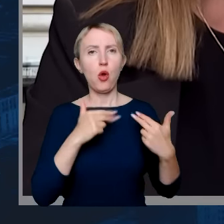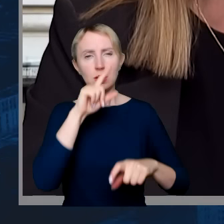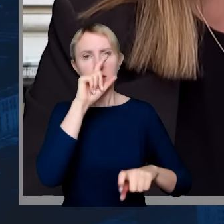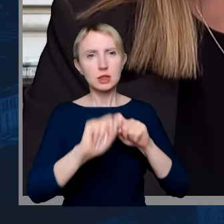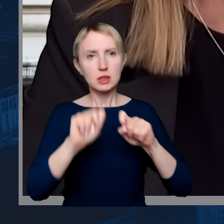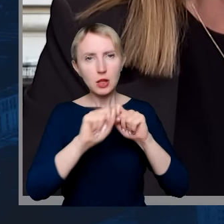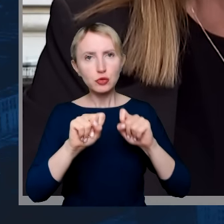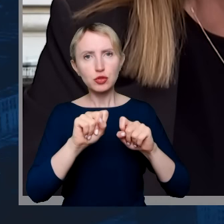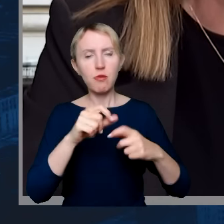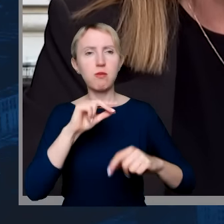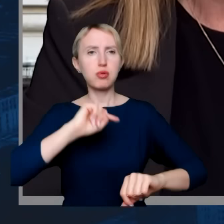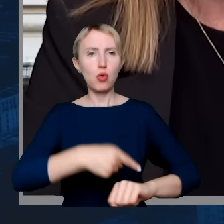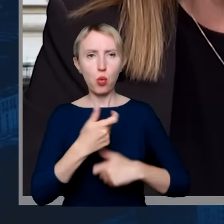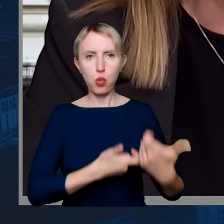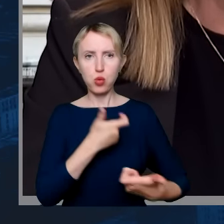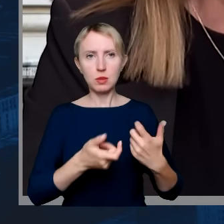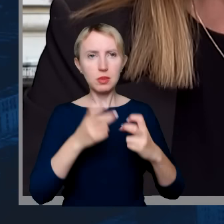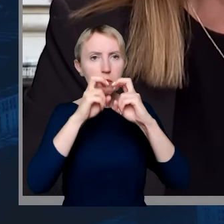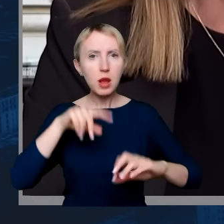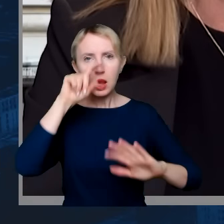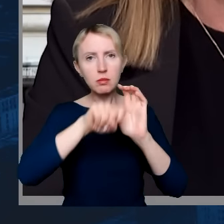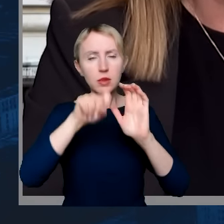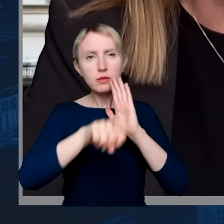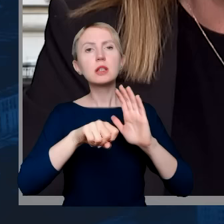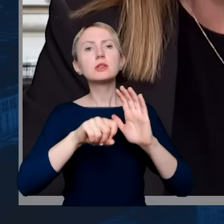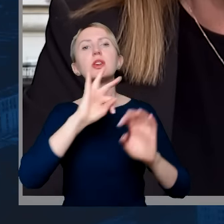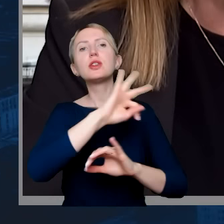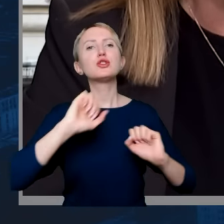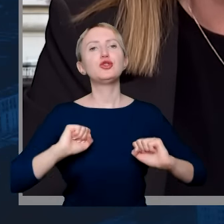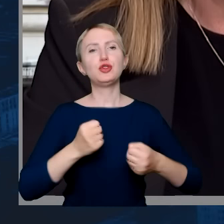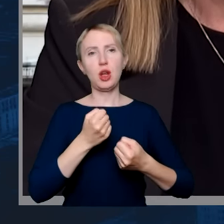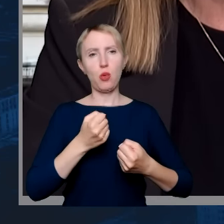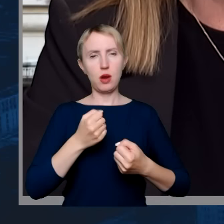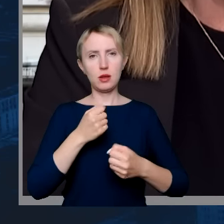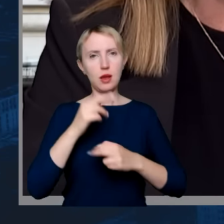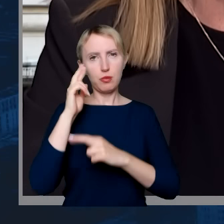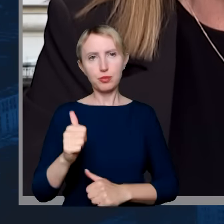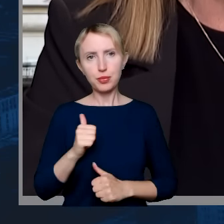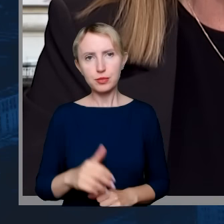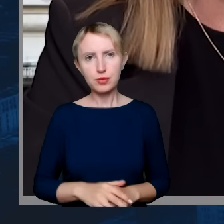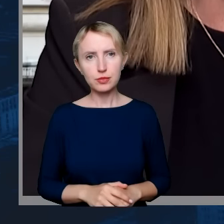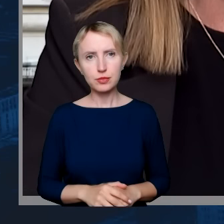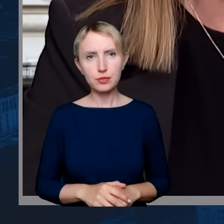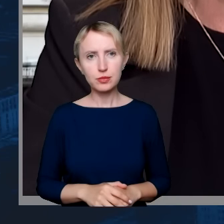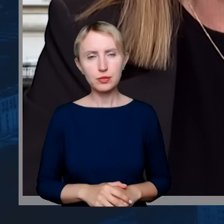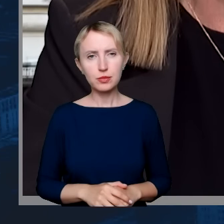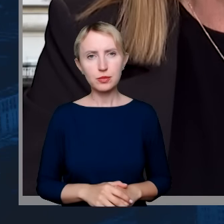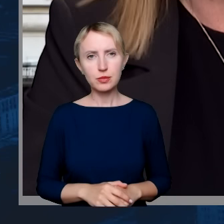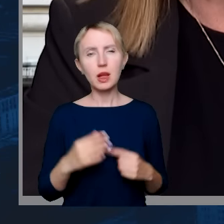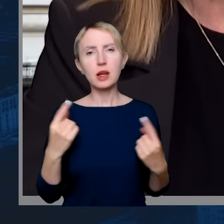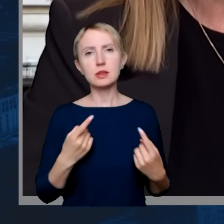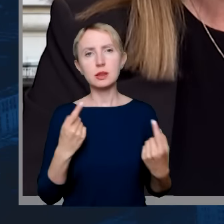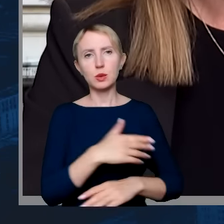w prokuraturze, by badać działania, zachowania funkcjonariuszy w kontekście sytuacji na